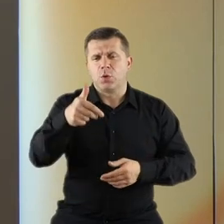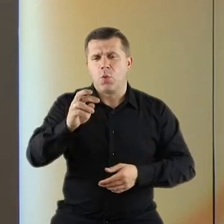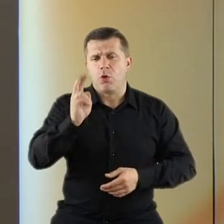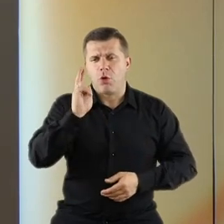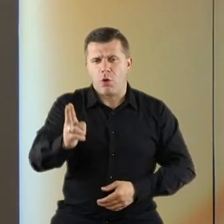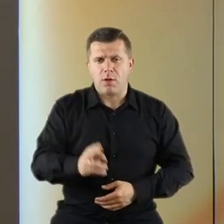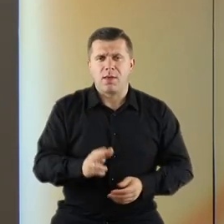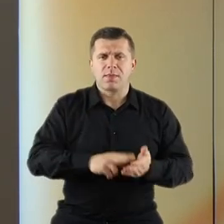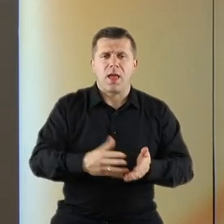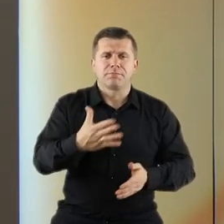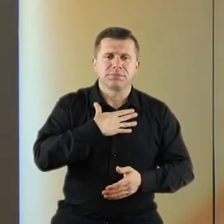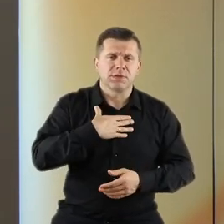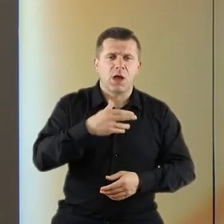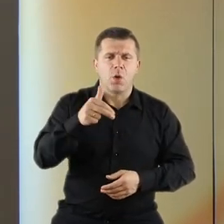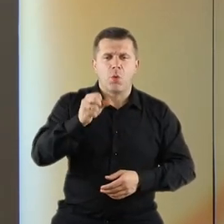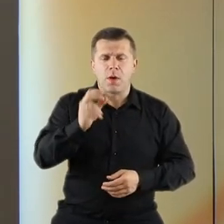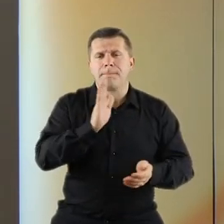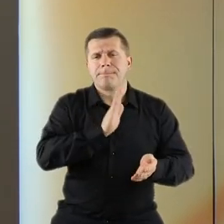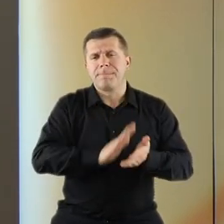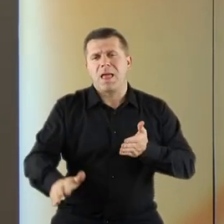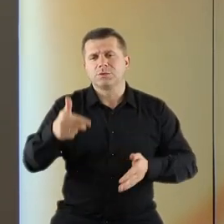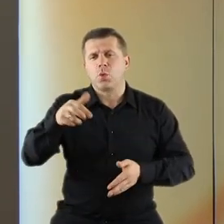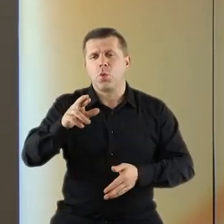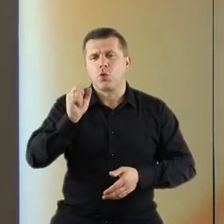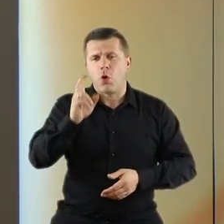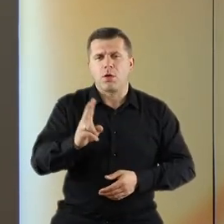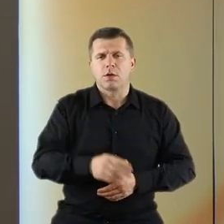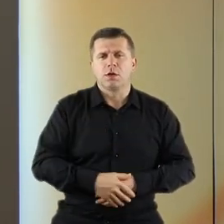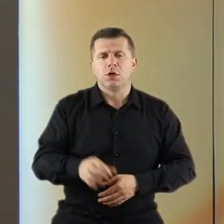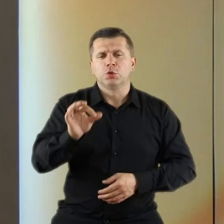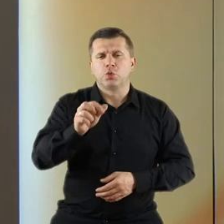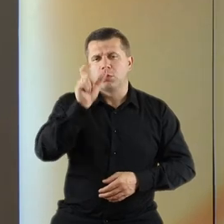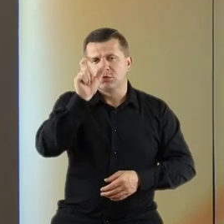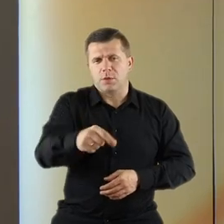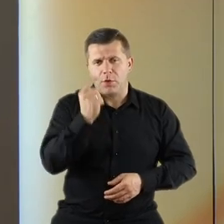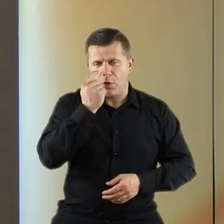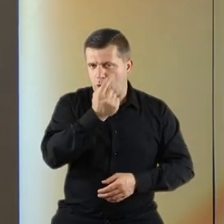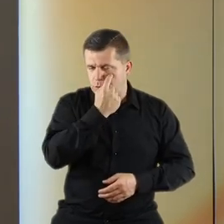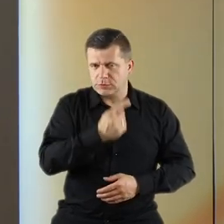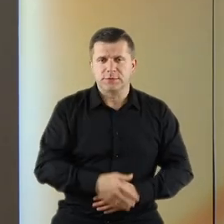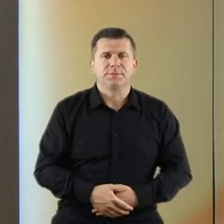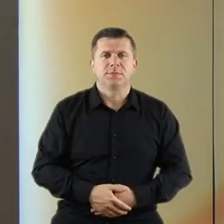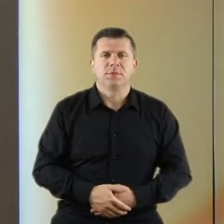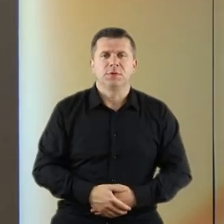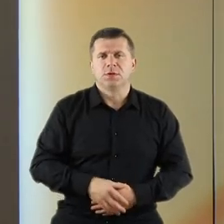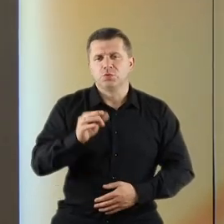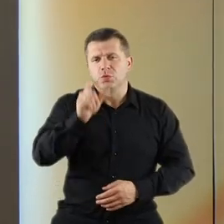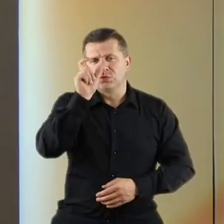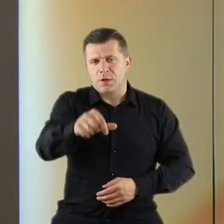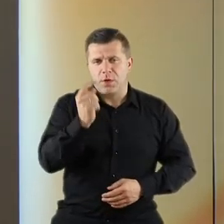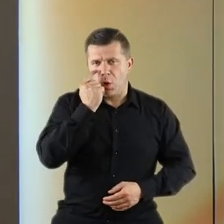na psa urok bez uroku sól tobie w oczy sulęczyna z chemii oczyma sól tobie w